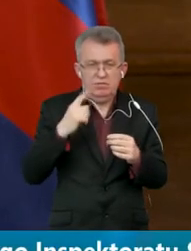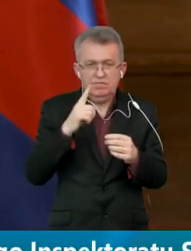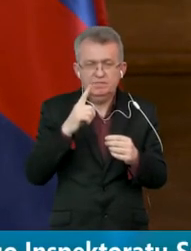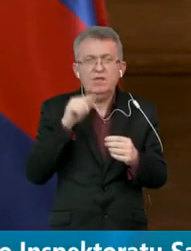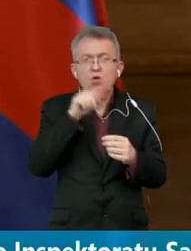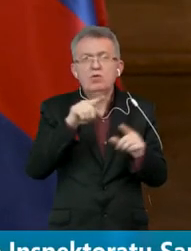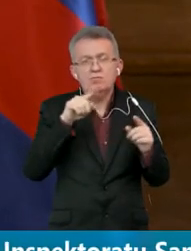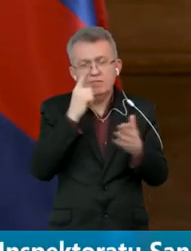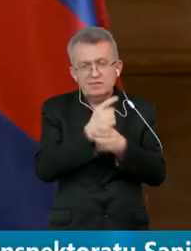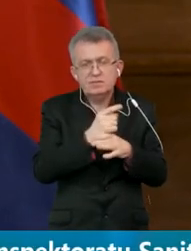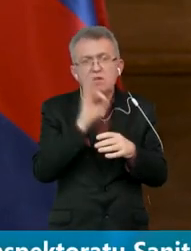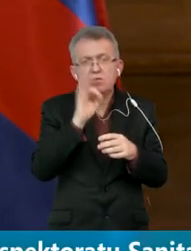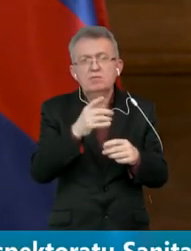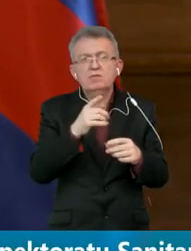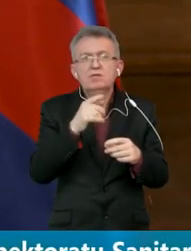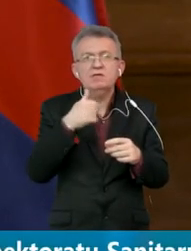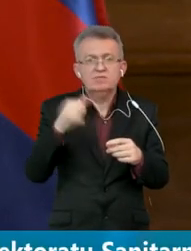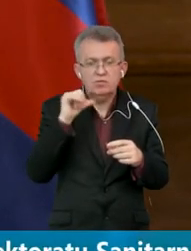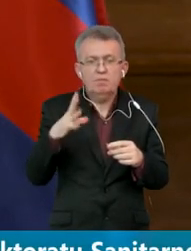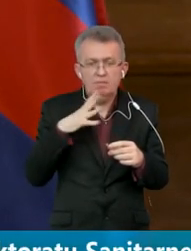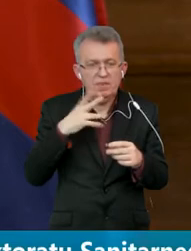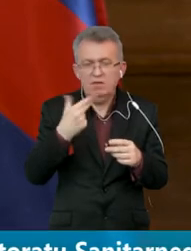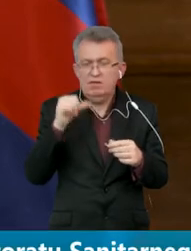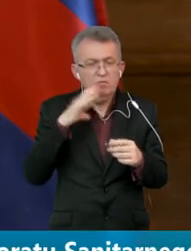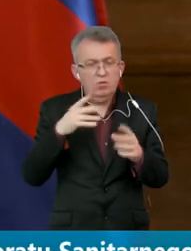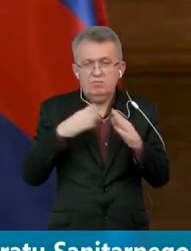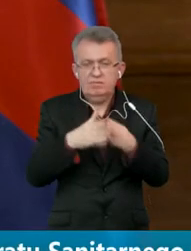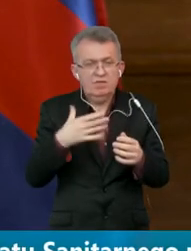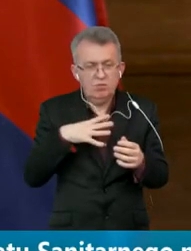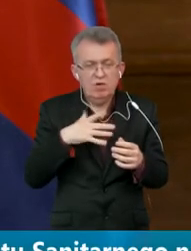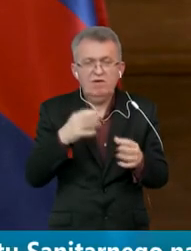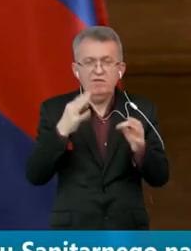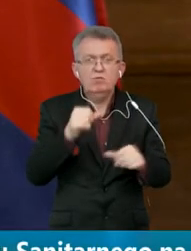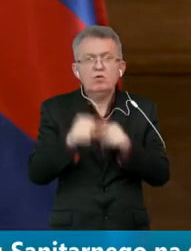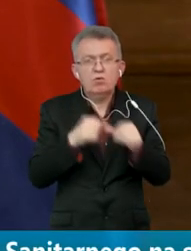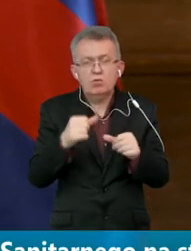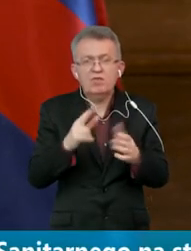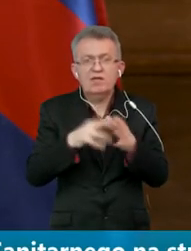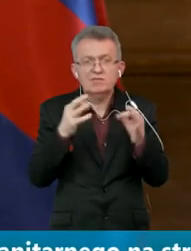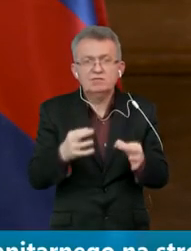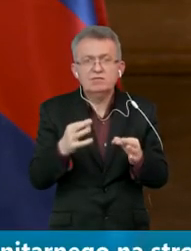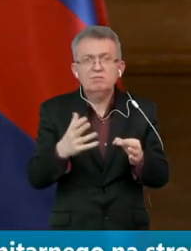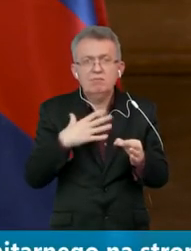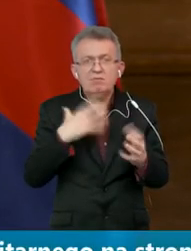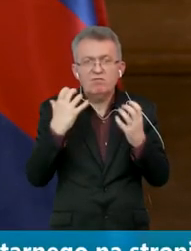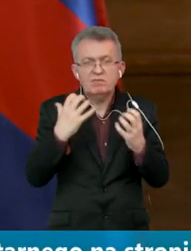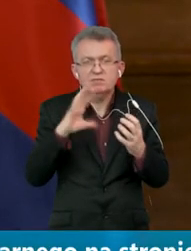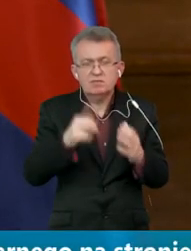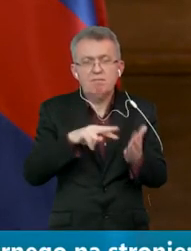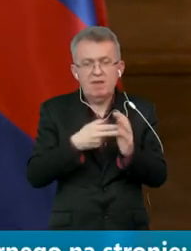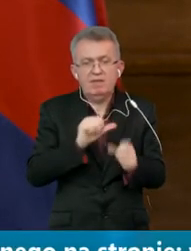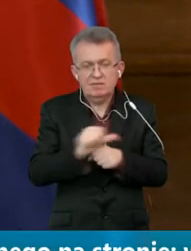to oni podejmują decyzję ostateczną. W zeszłym roku takie regaty się nie odbyły. W tym roku na dziś mamy informacje, że są